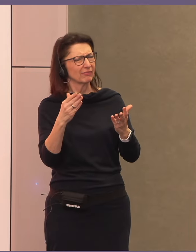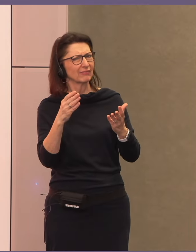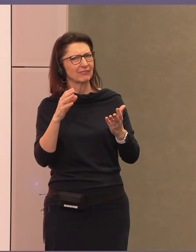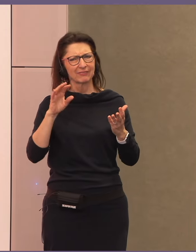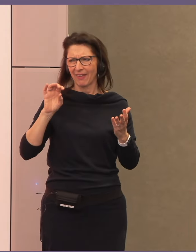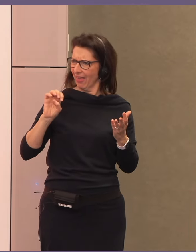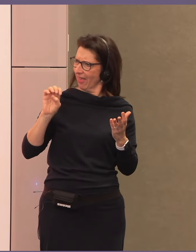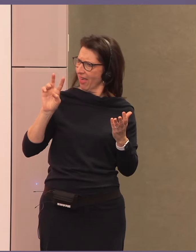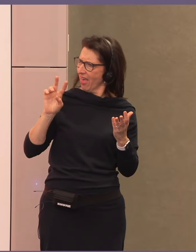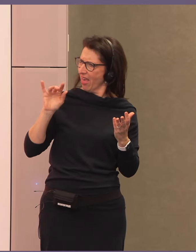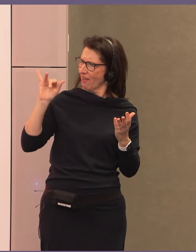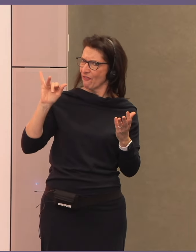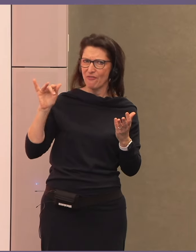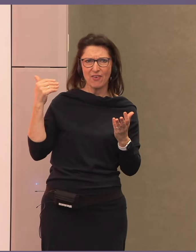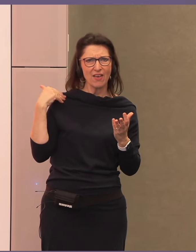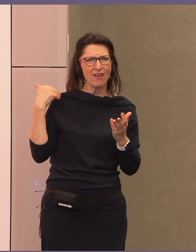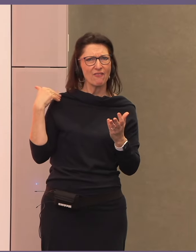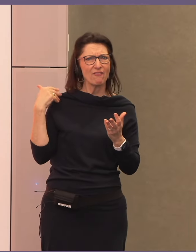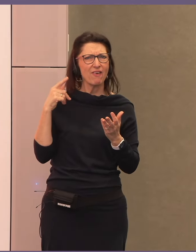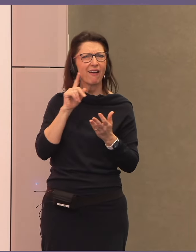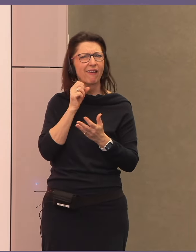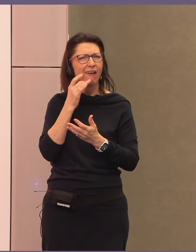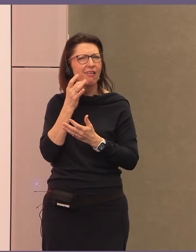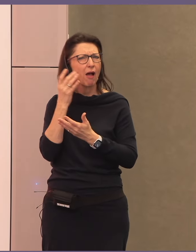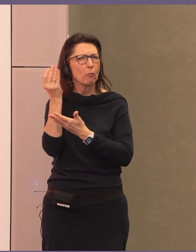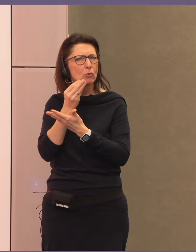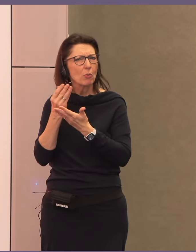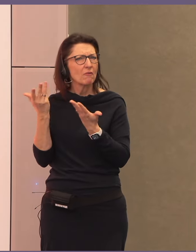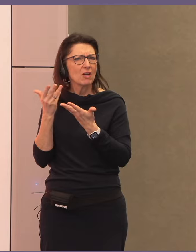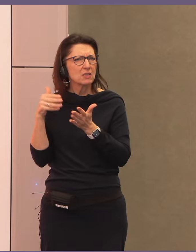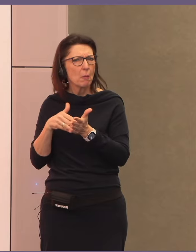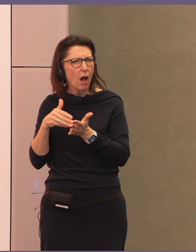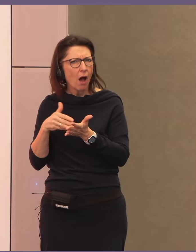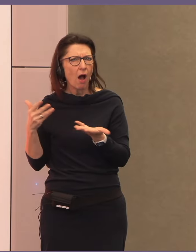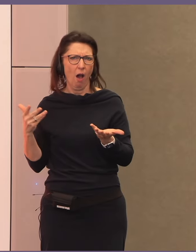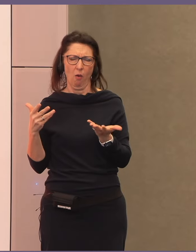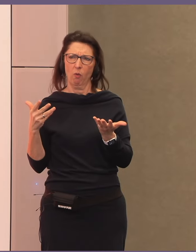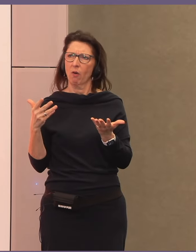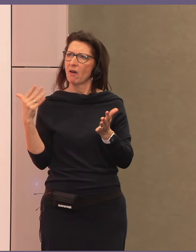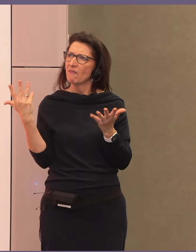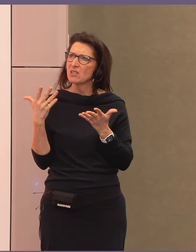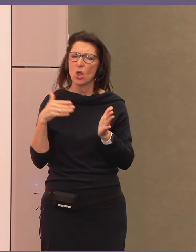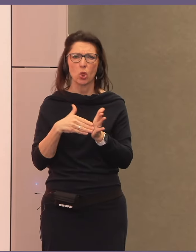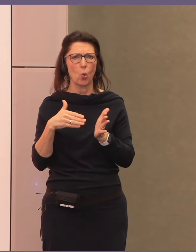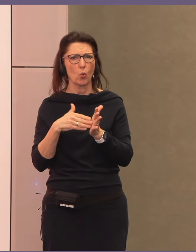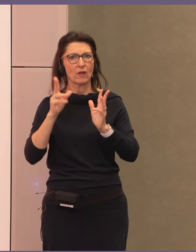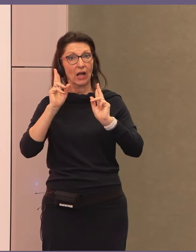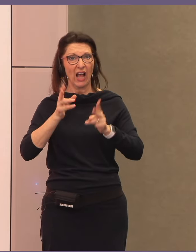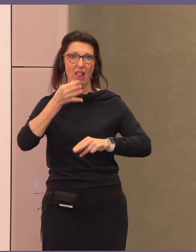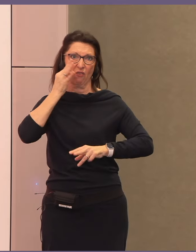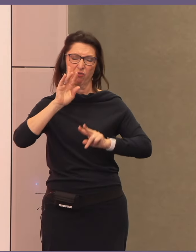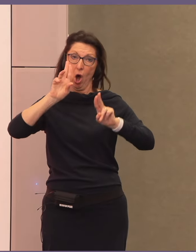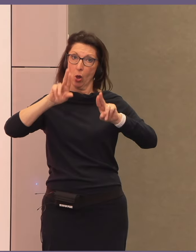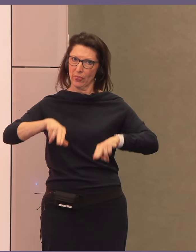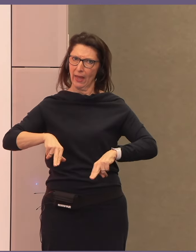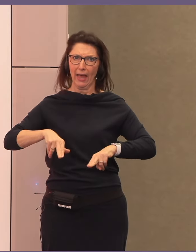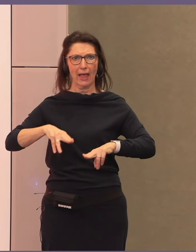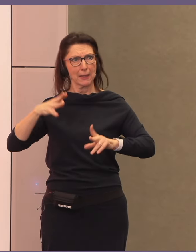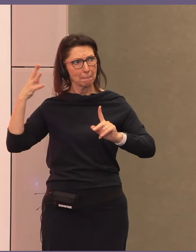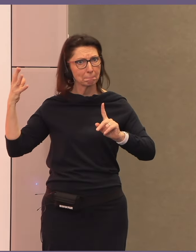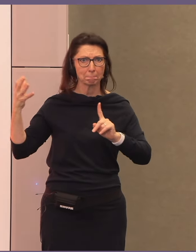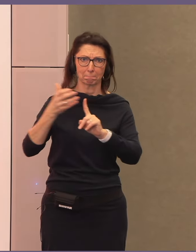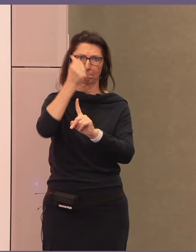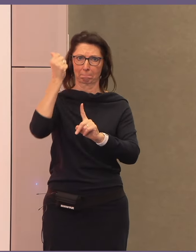hat das jetzt eigentlich ja beschrieben, was es braucht, damit Frauenrechte auch zum Durchbruch kommen und dass es